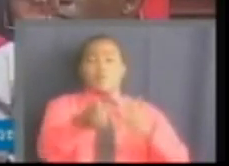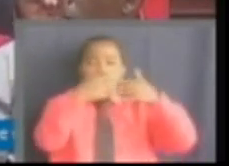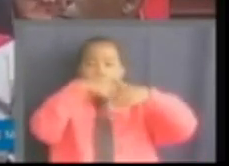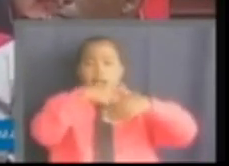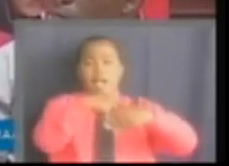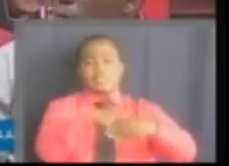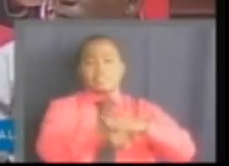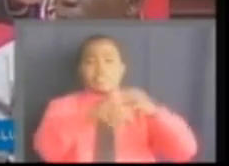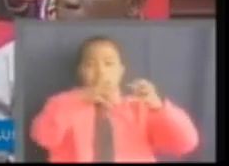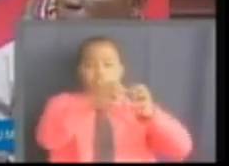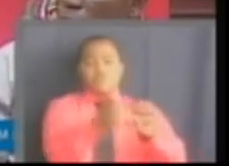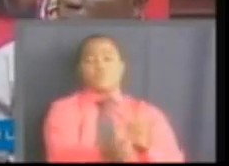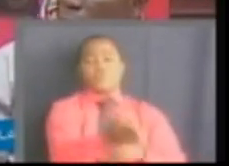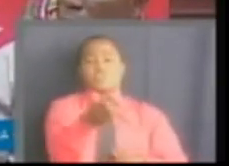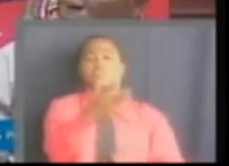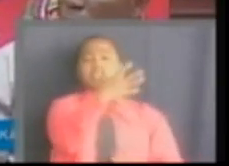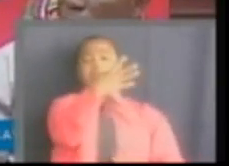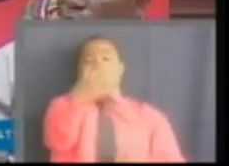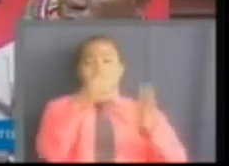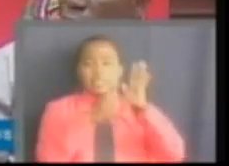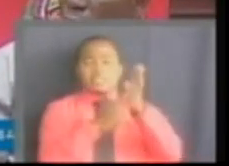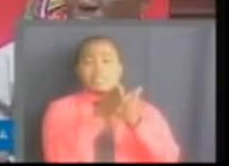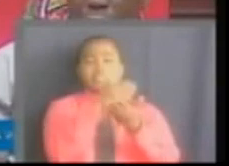hicho cha 56 fasiri ya 9.